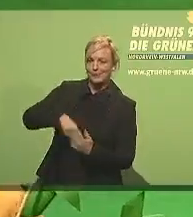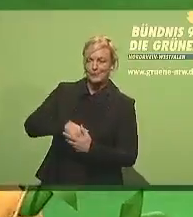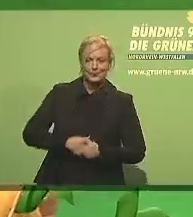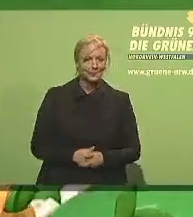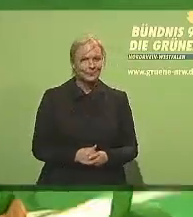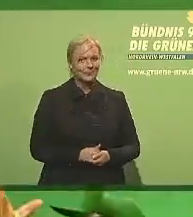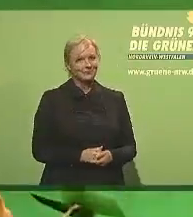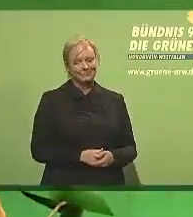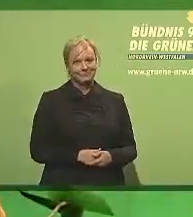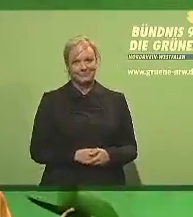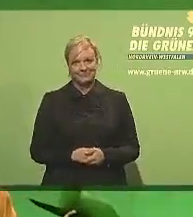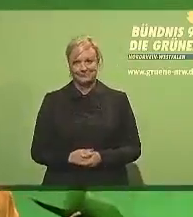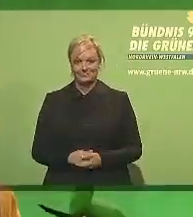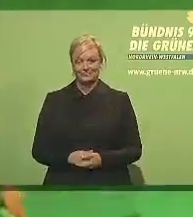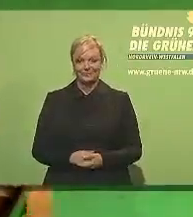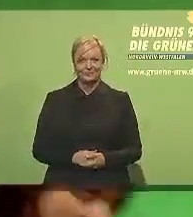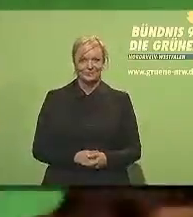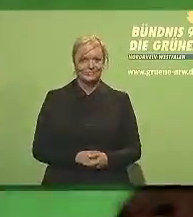Gerät.